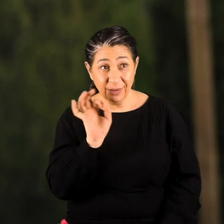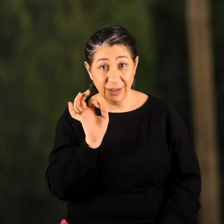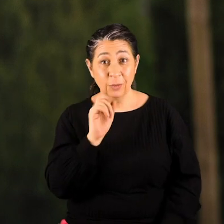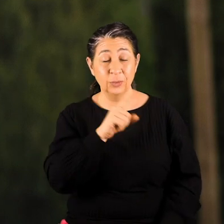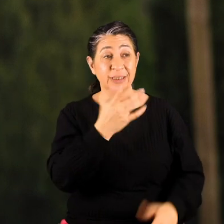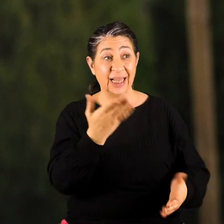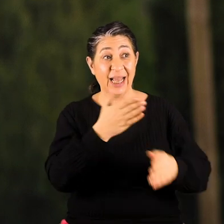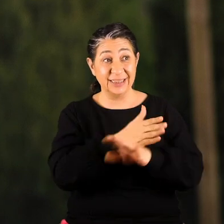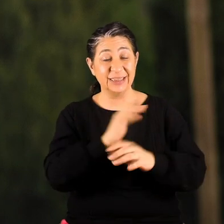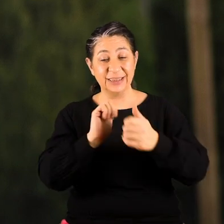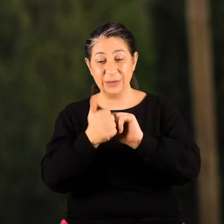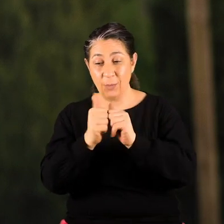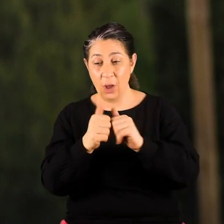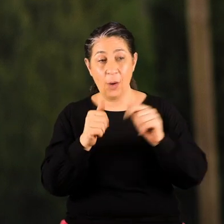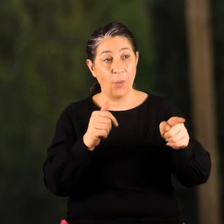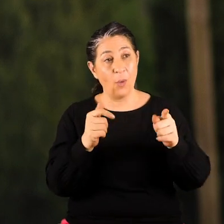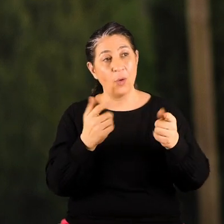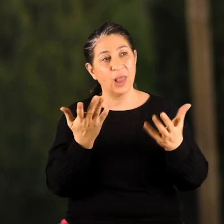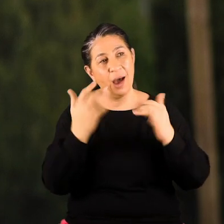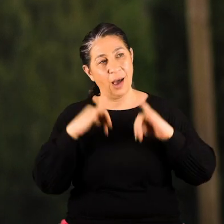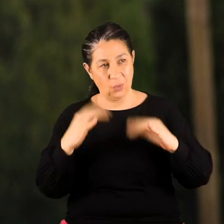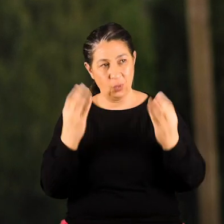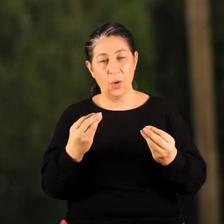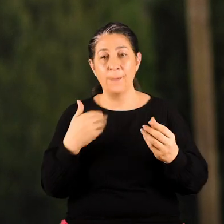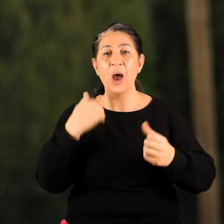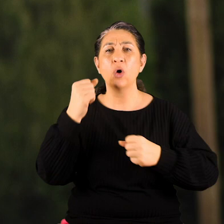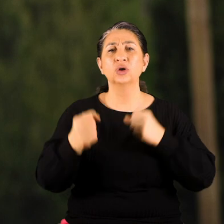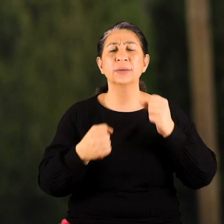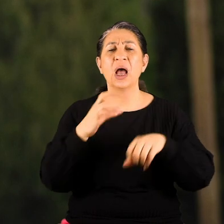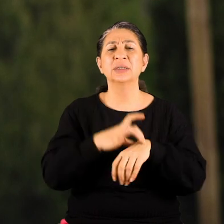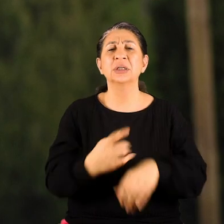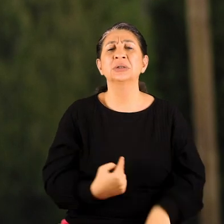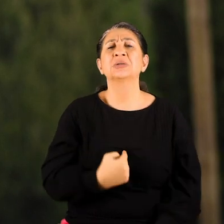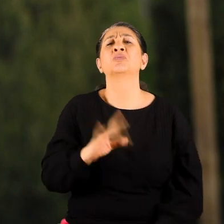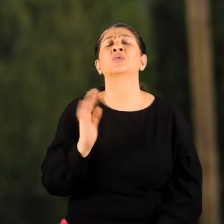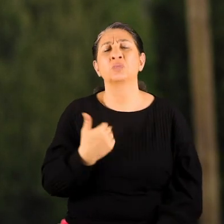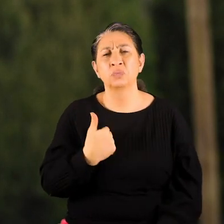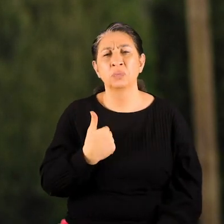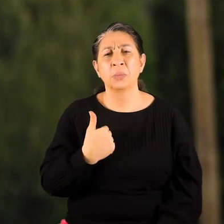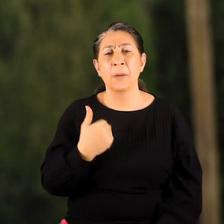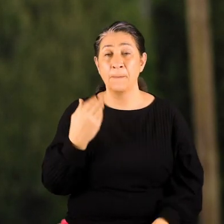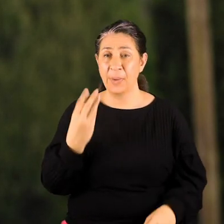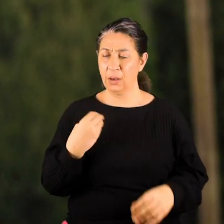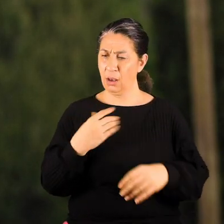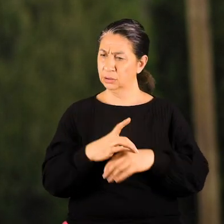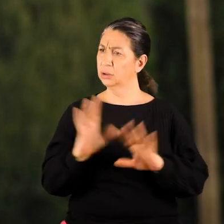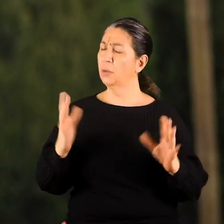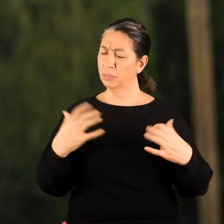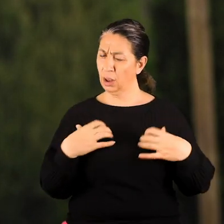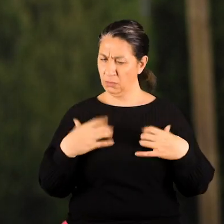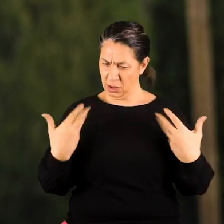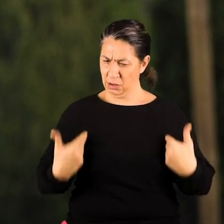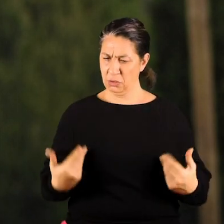ben koşarken hasta hissetmiyordum o kadar. Yani bak o kadar hasta değildim diyordum kendi kendime. Çok somut diyebiliyorsun o zaman kendine. Başka